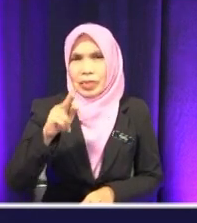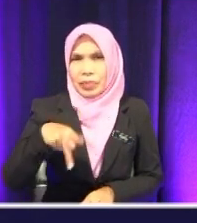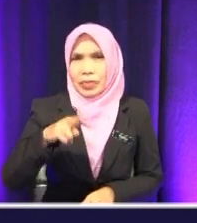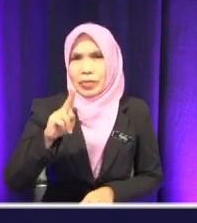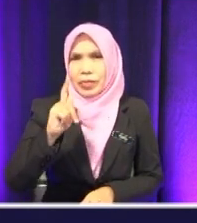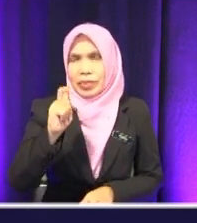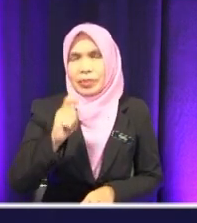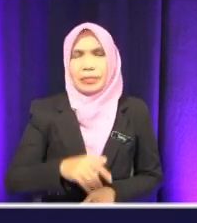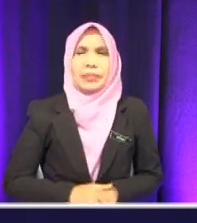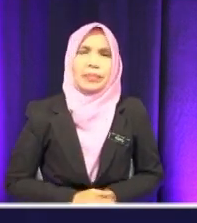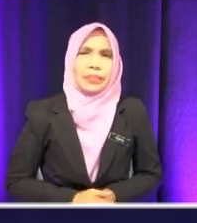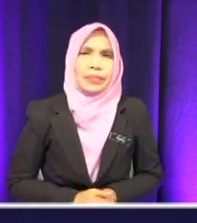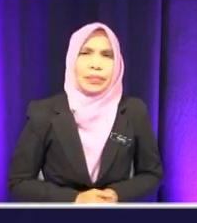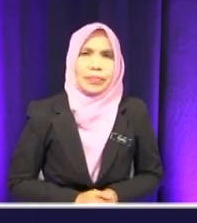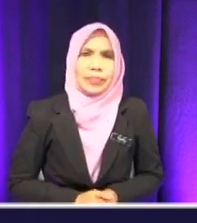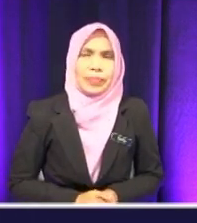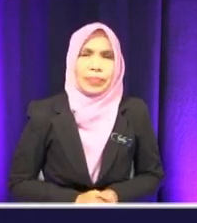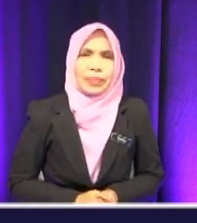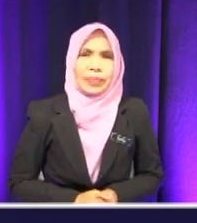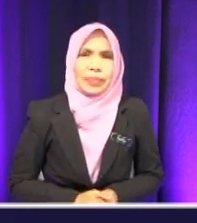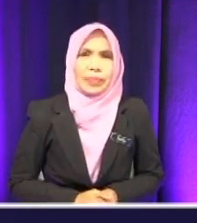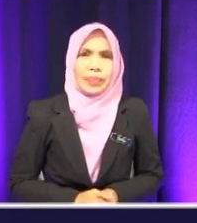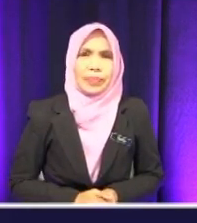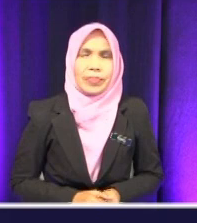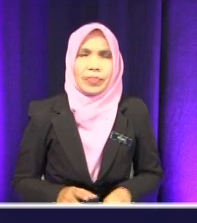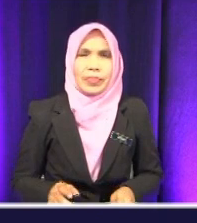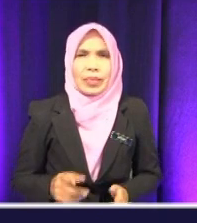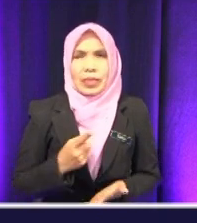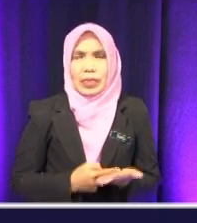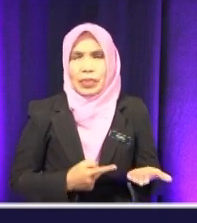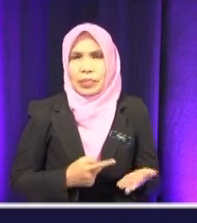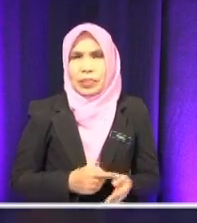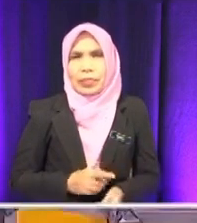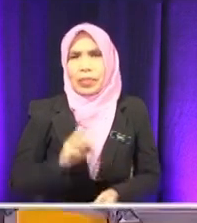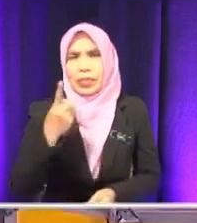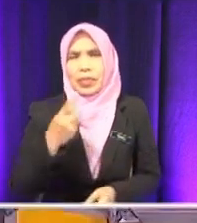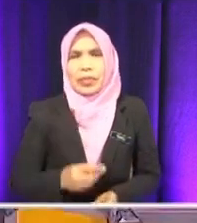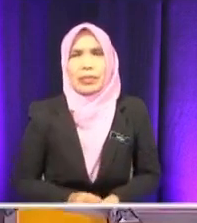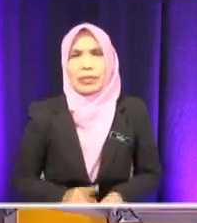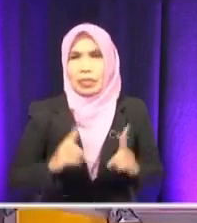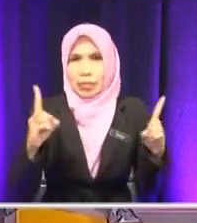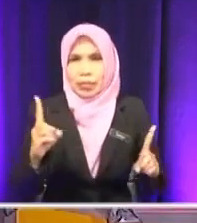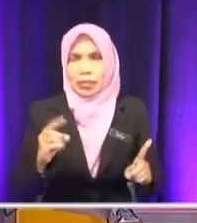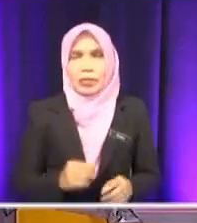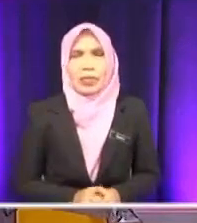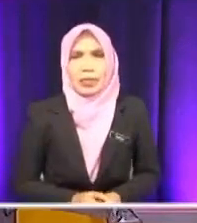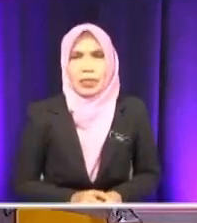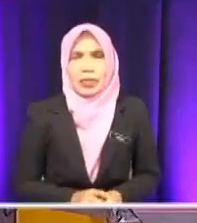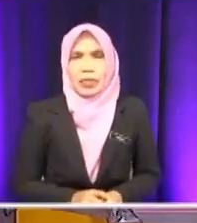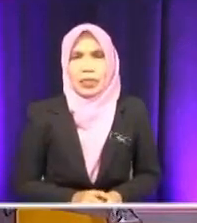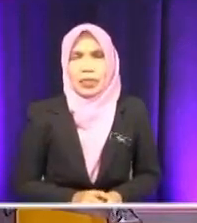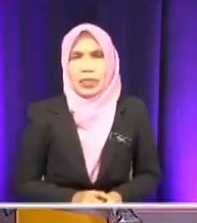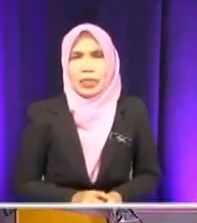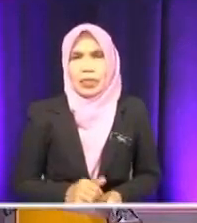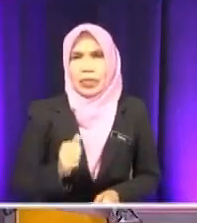punya buat bentuk serong matematika tetapi apa saja data-data awal kita letakkan di input so